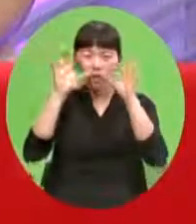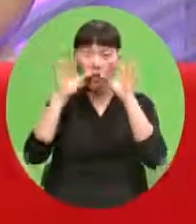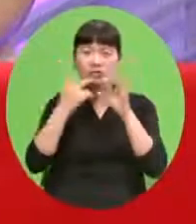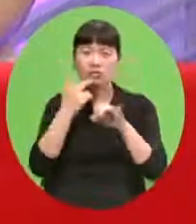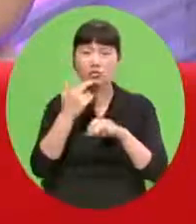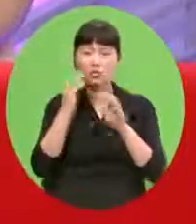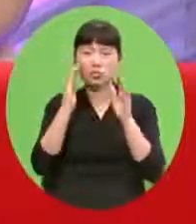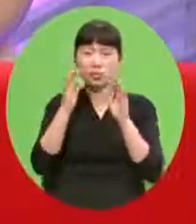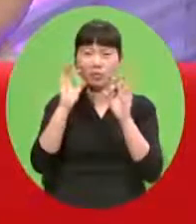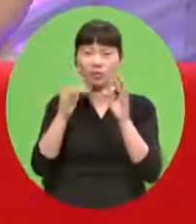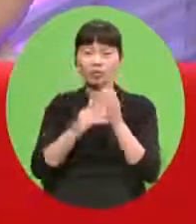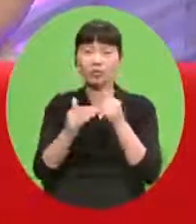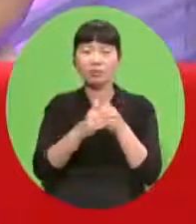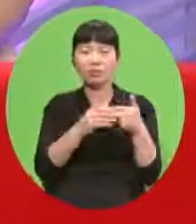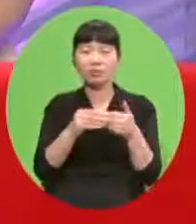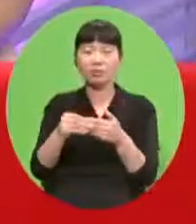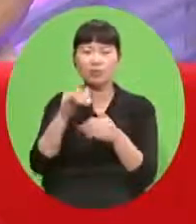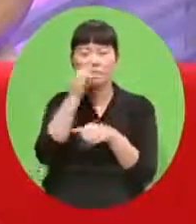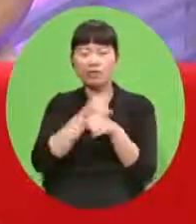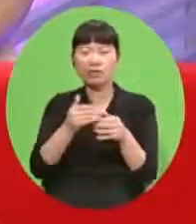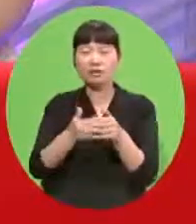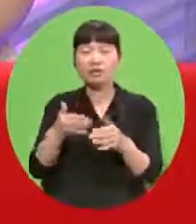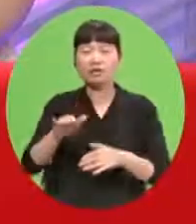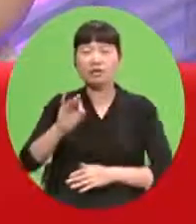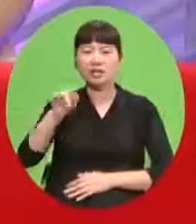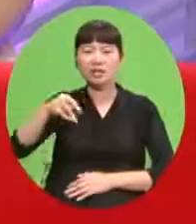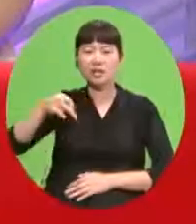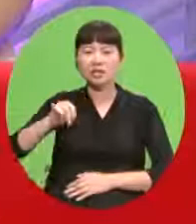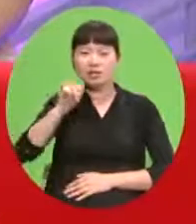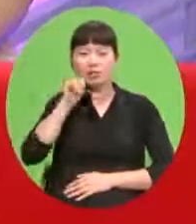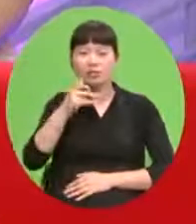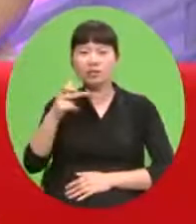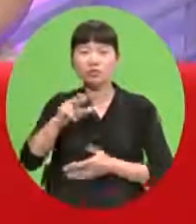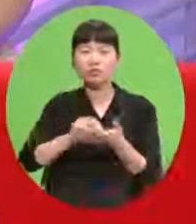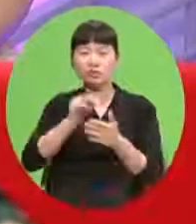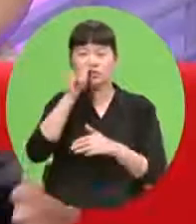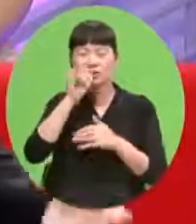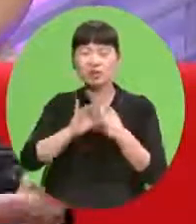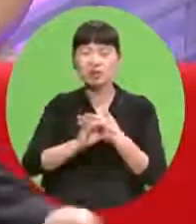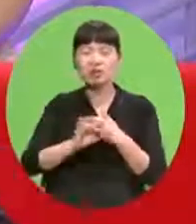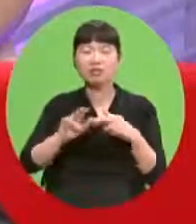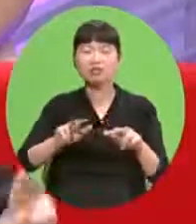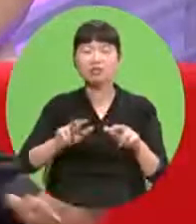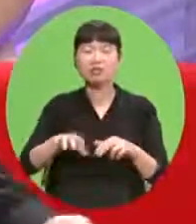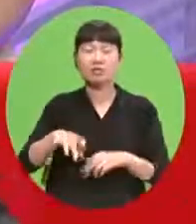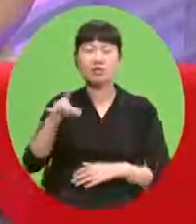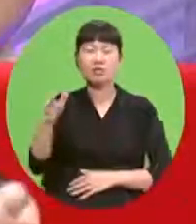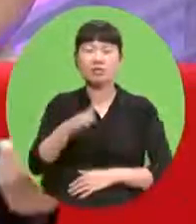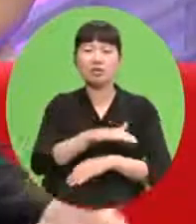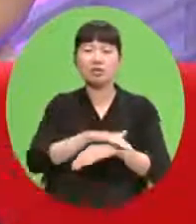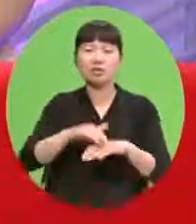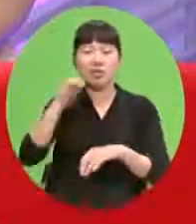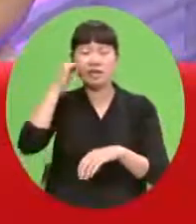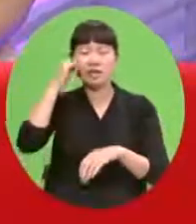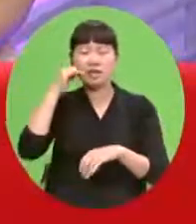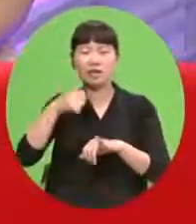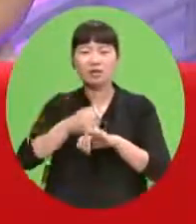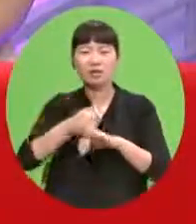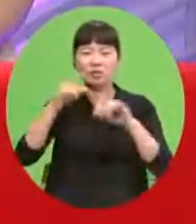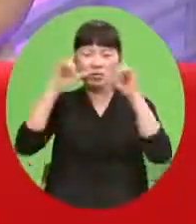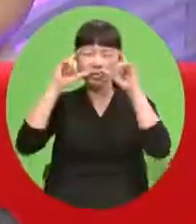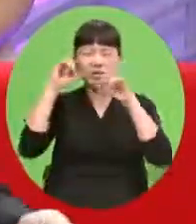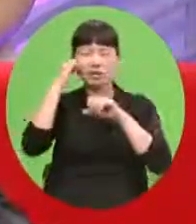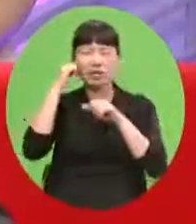네. 그런 식으로 해서 좀 유도를 하는데 약시가 있거나 좀 큰 문제가 있는 애들 같은 경우는 처음부터 이렇게 잘 때도 꼭 쓰고 자라